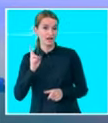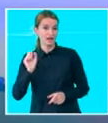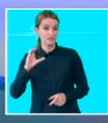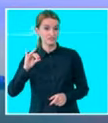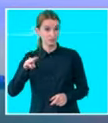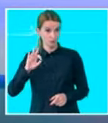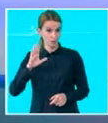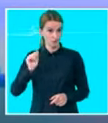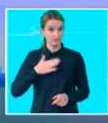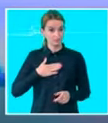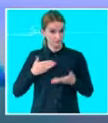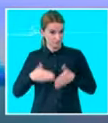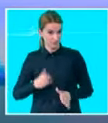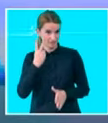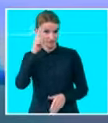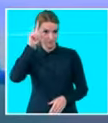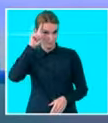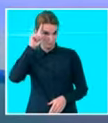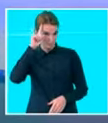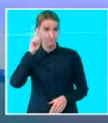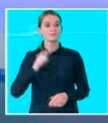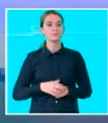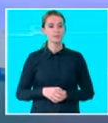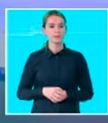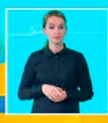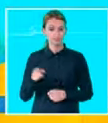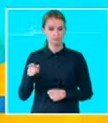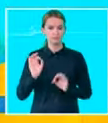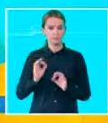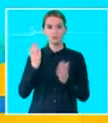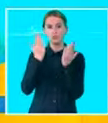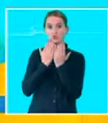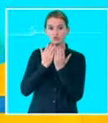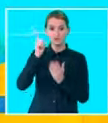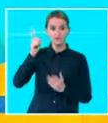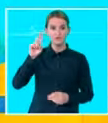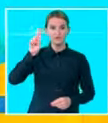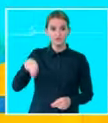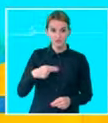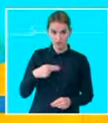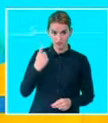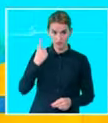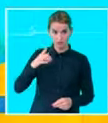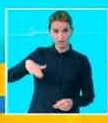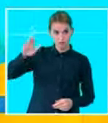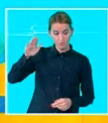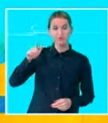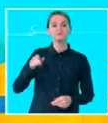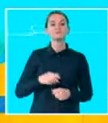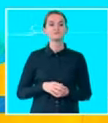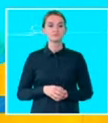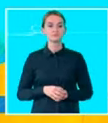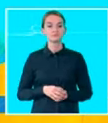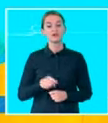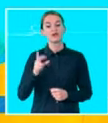да учи в Виена. Тя там учеше ивент менеджмент. Сега остана да учи малко немски. Другата ми дъщеря Елица,